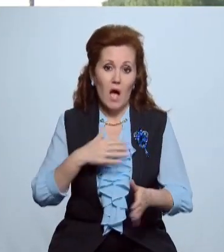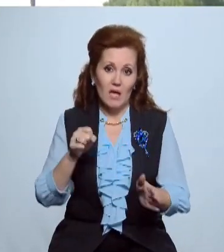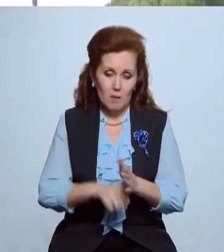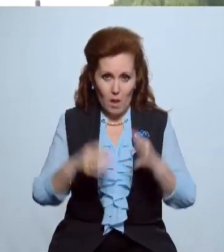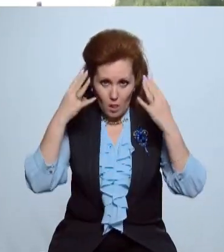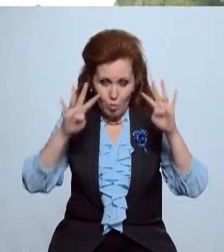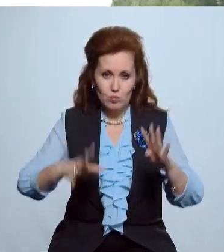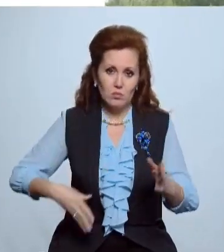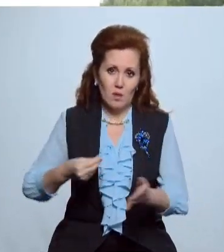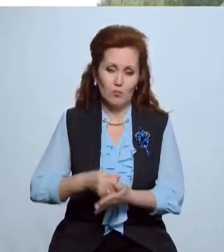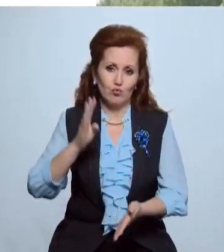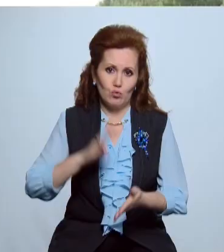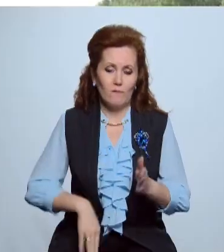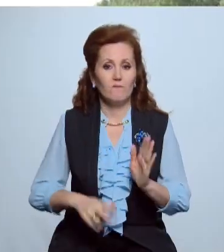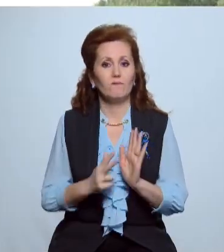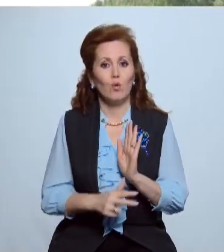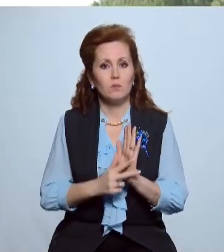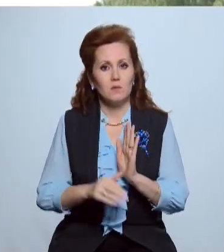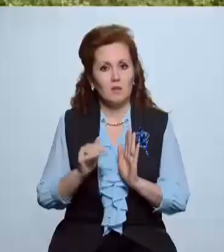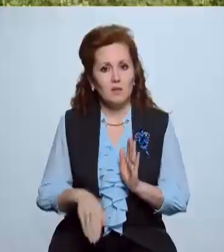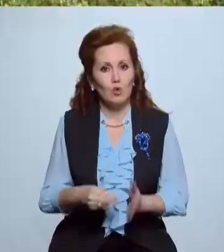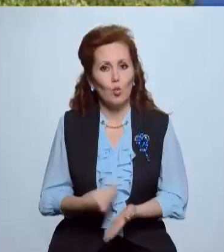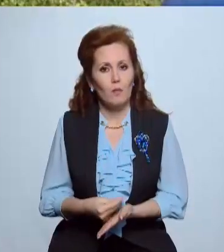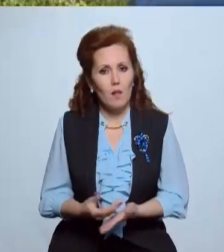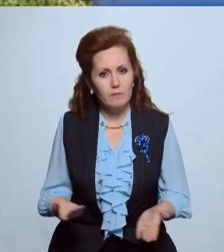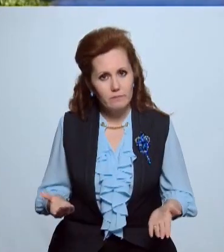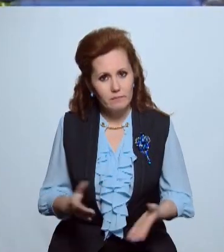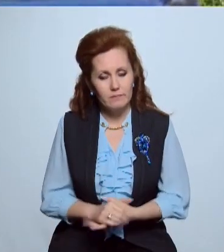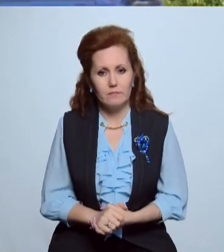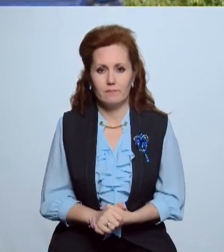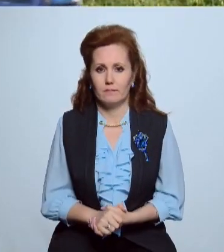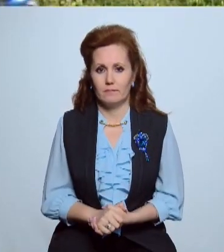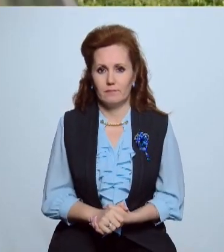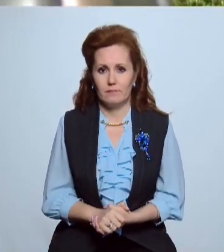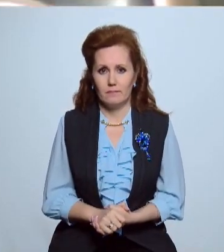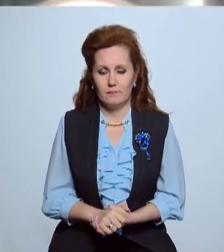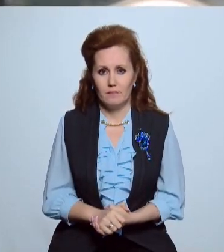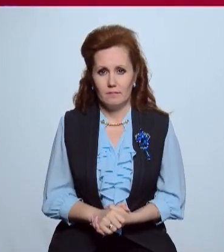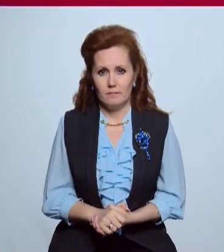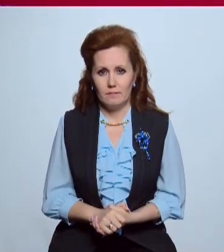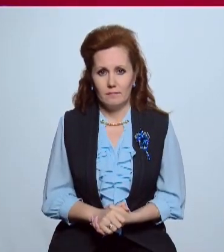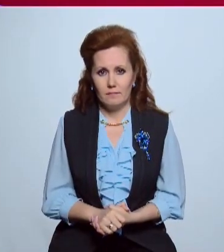водителю придется заплатить штраф – 80 тысяч рублей. Светлана Буланова, Павел Яскин. Новости.